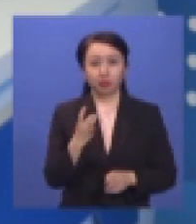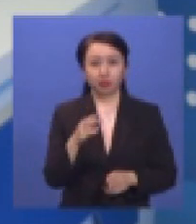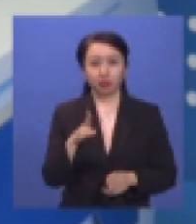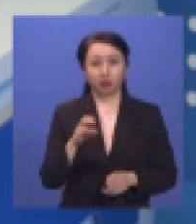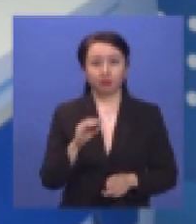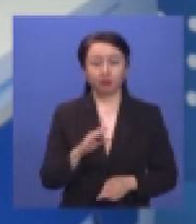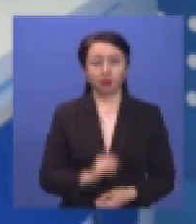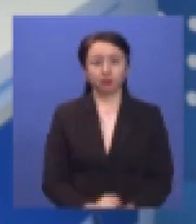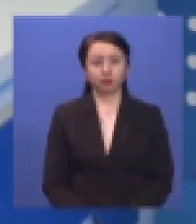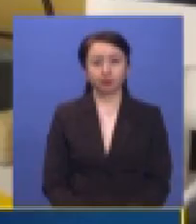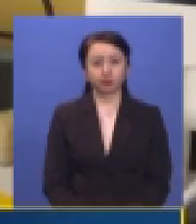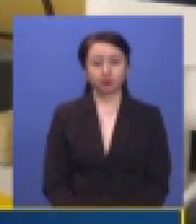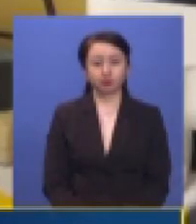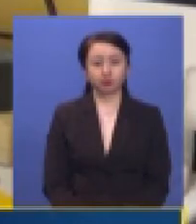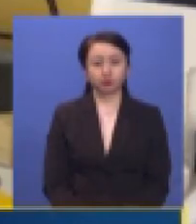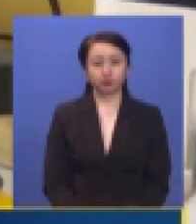Ширазданов. Подробности далее.